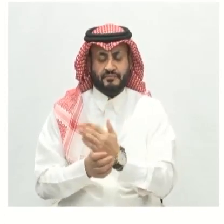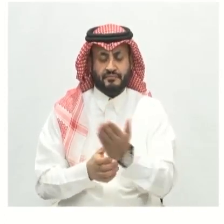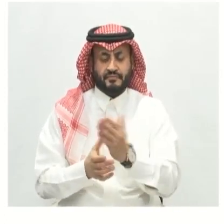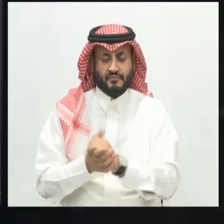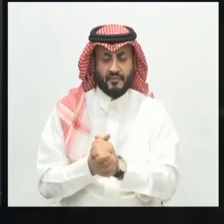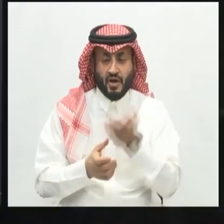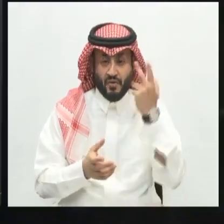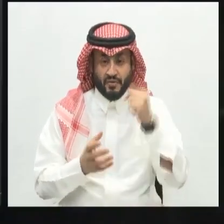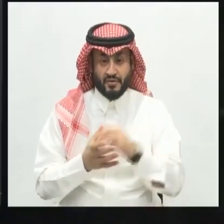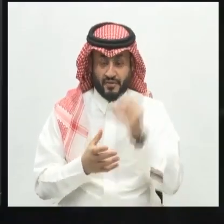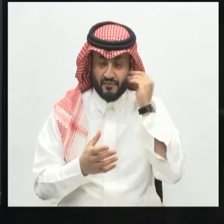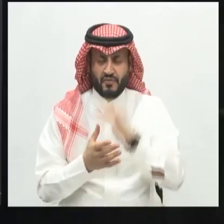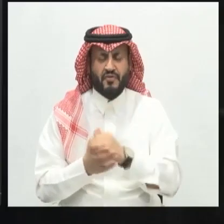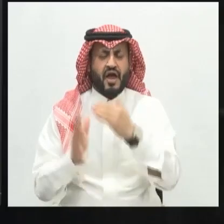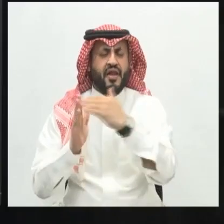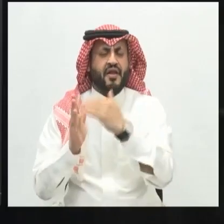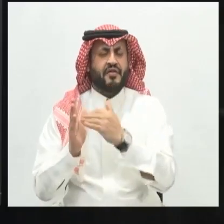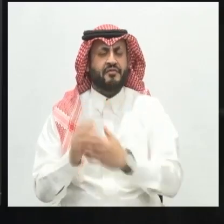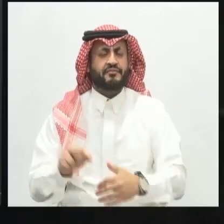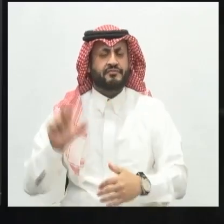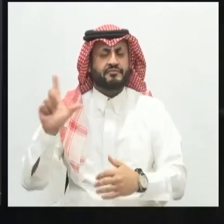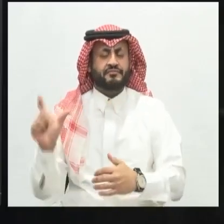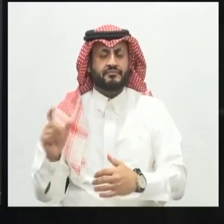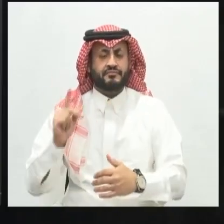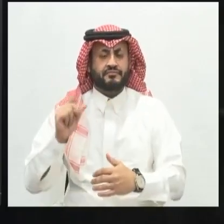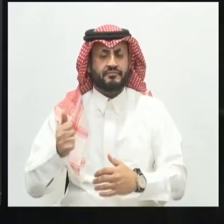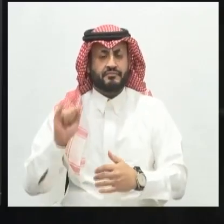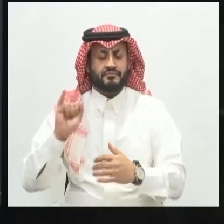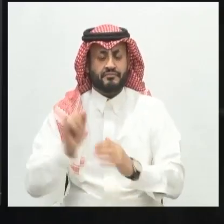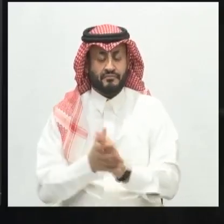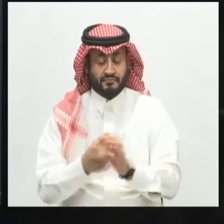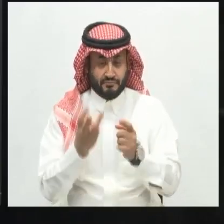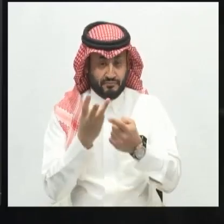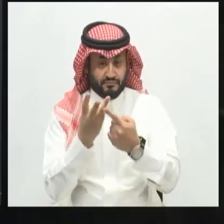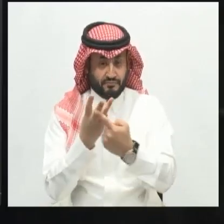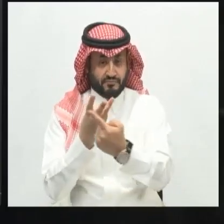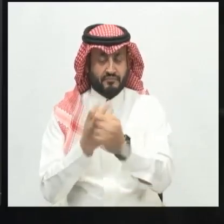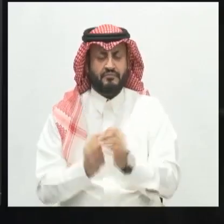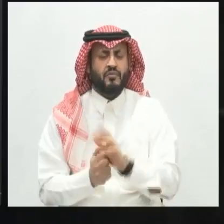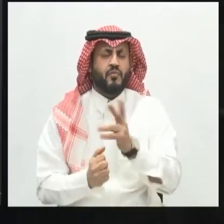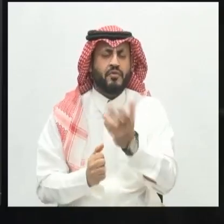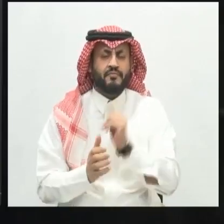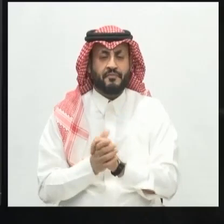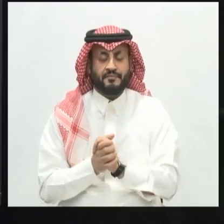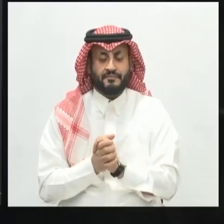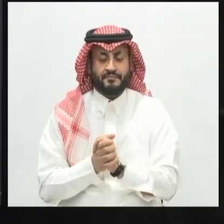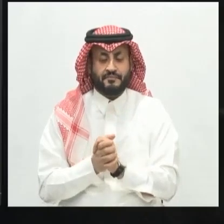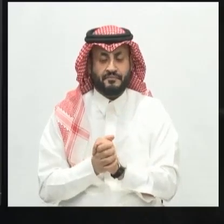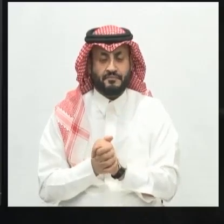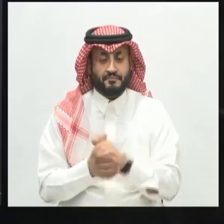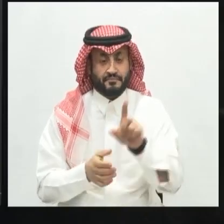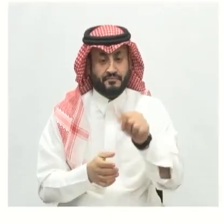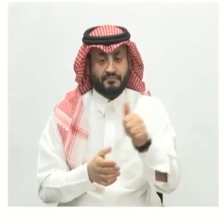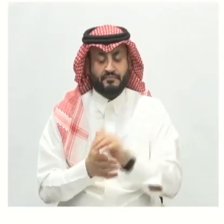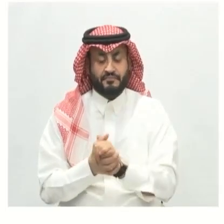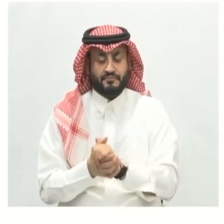على عناصر النظام ما هي عناصر النظام كانت ثلاثه عناصر ما هي بارك الله